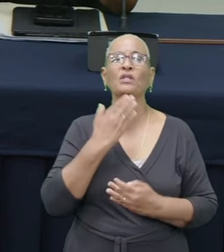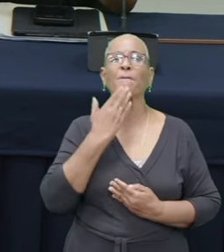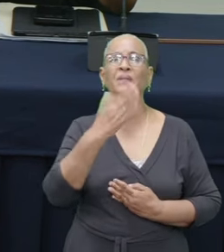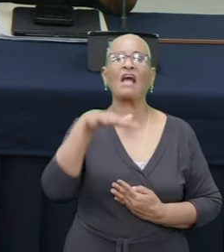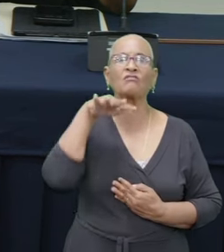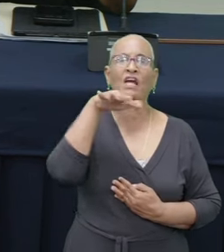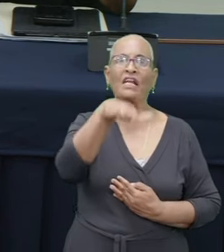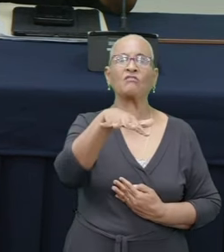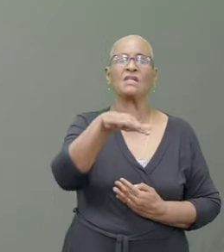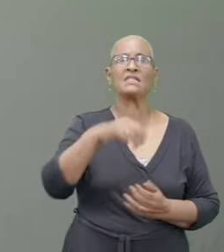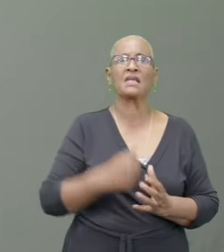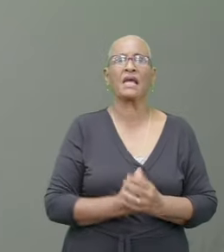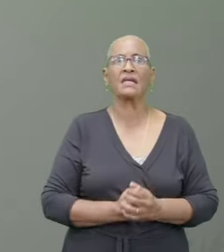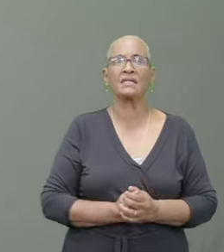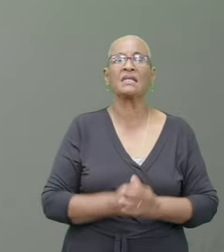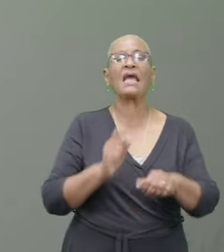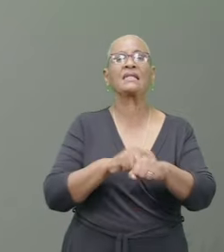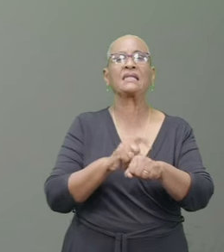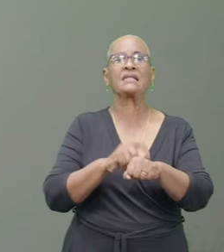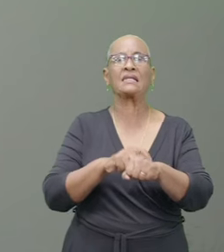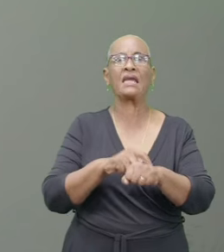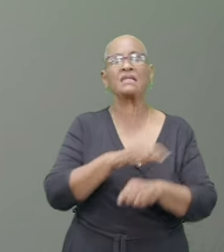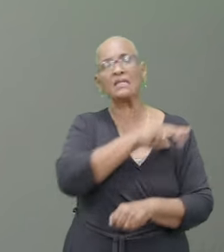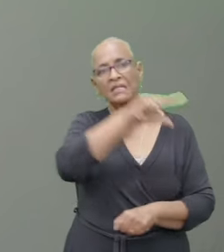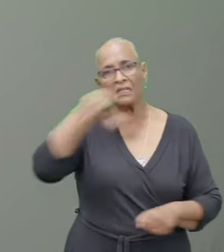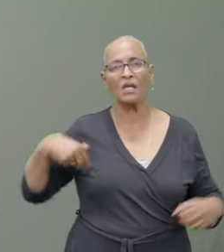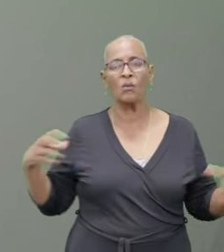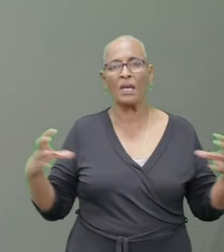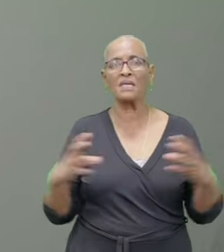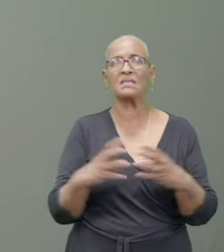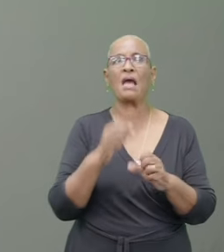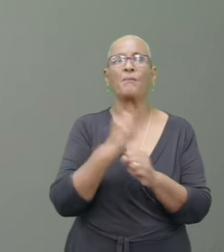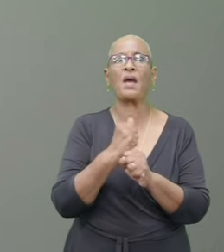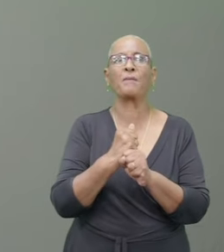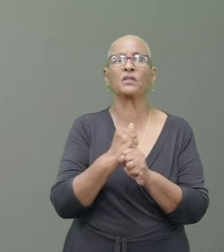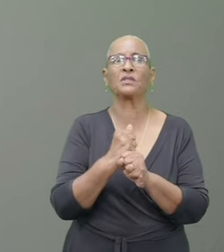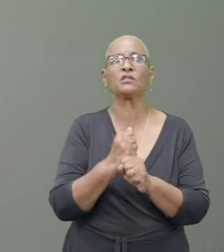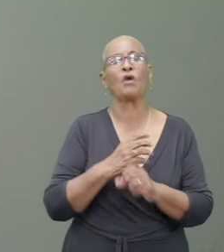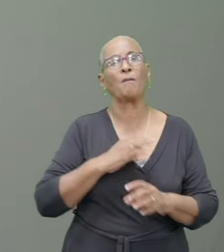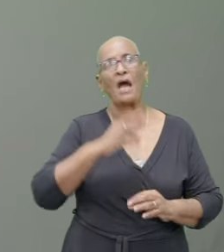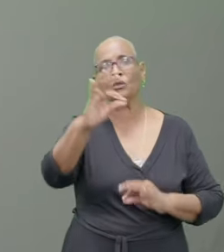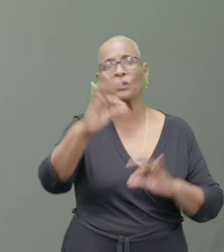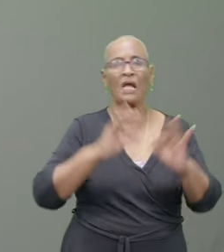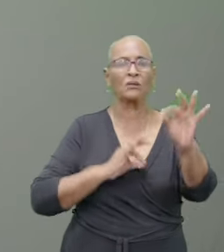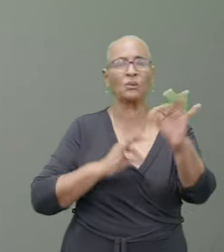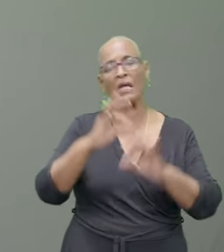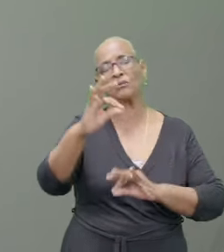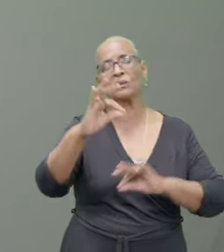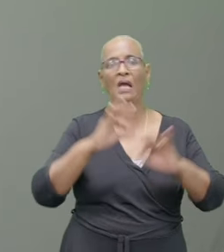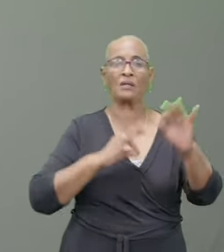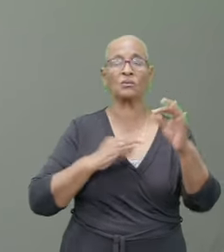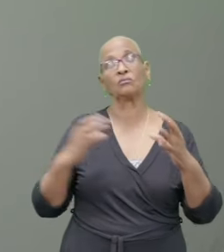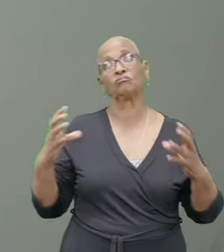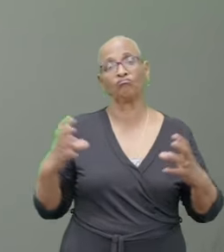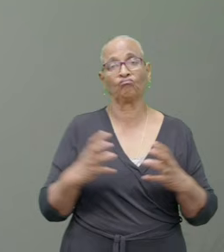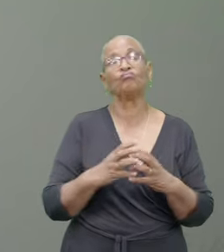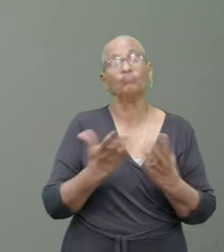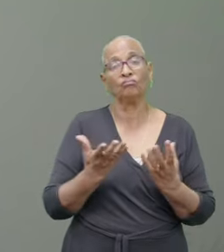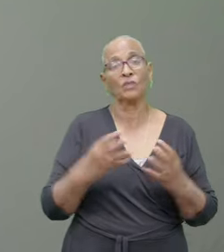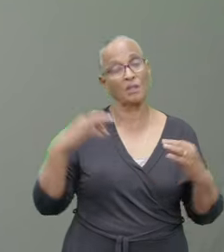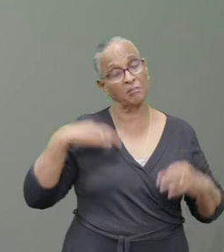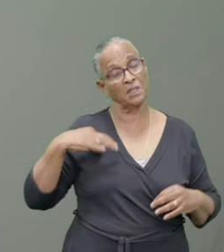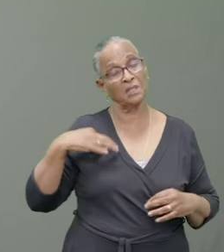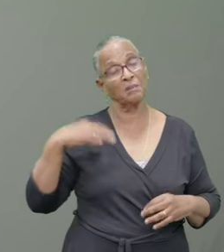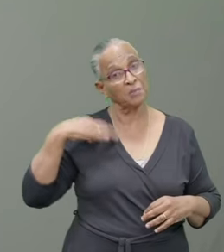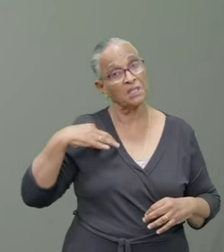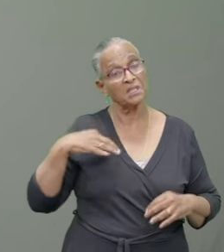aanwezigheid en voor de tijd die wij met elkaar hebben doorgebracht om in te gaan op diverse zaken. En uiteraard, u weet, het ministerie van